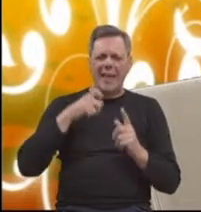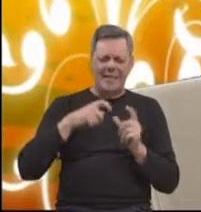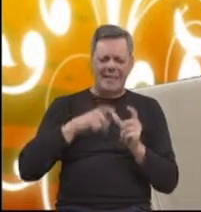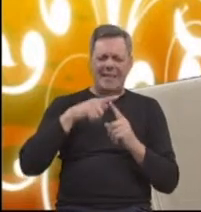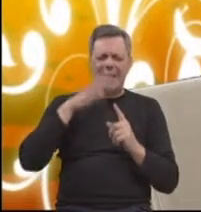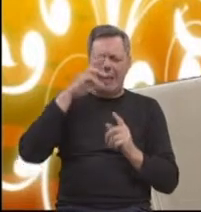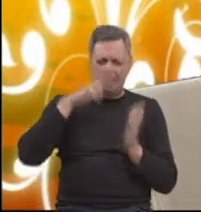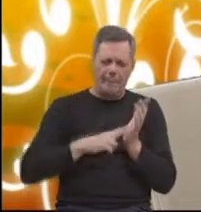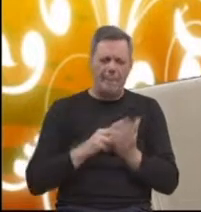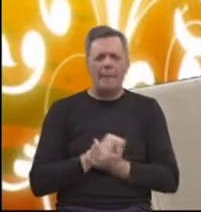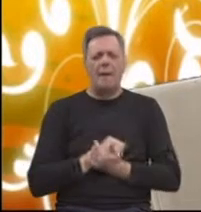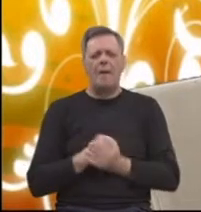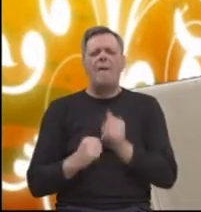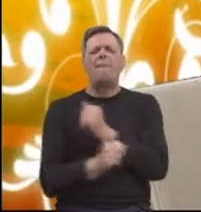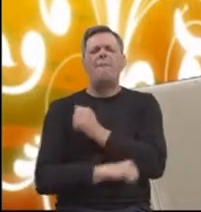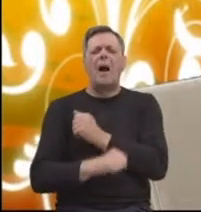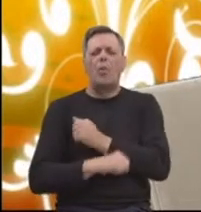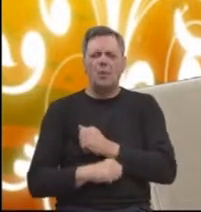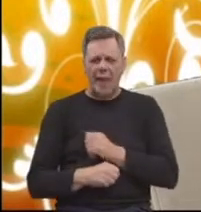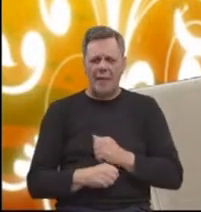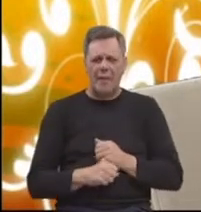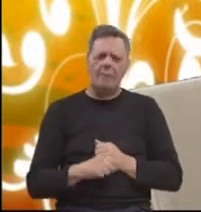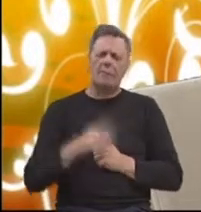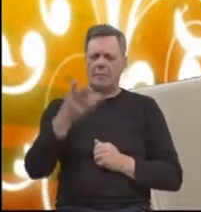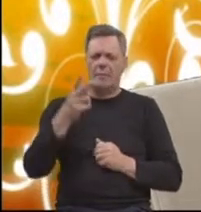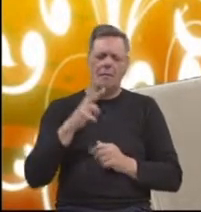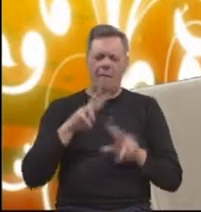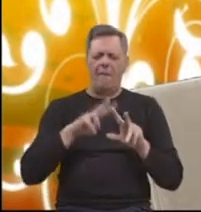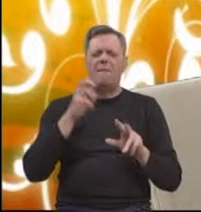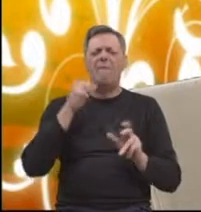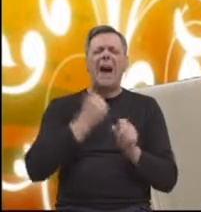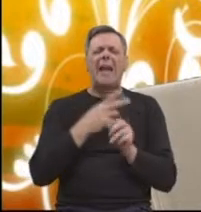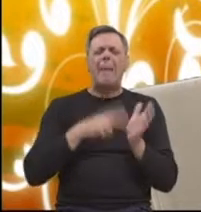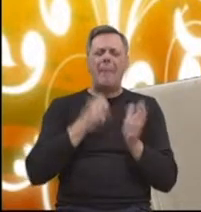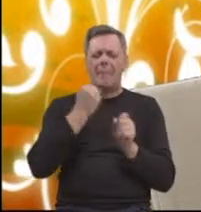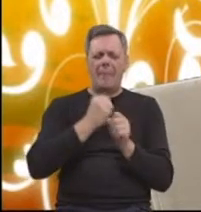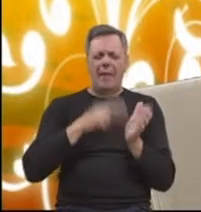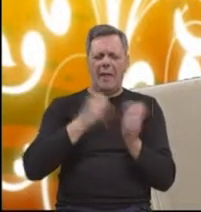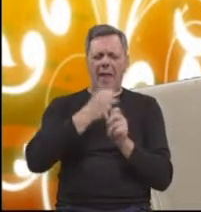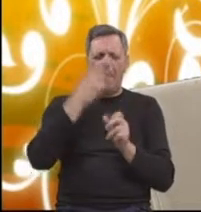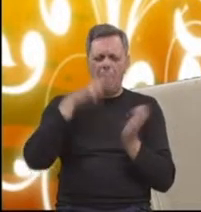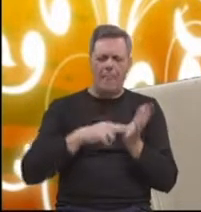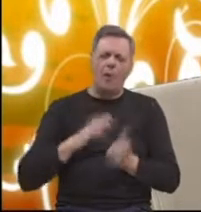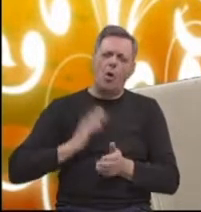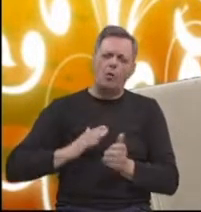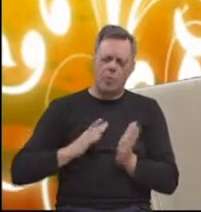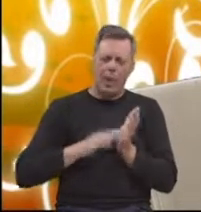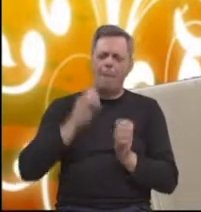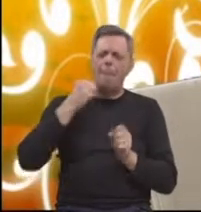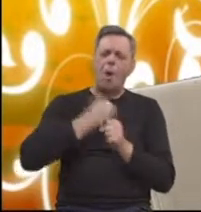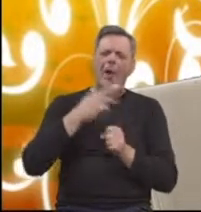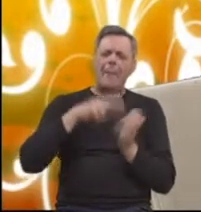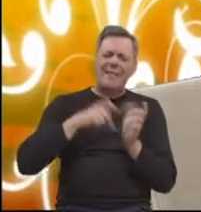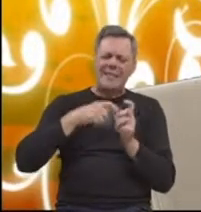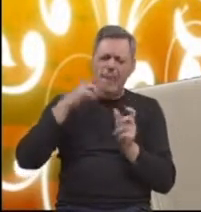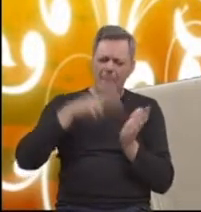sa fakulteta University of Wageningen i imamo gospodina Mogensena